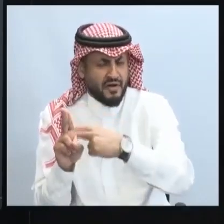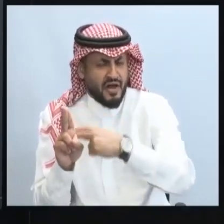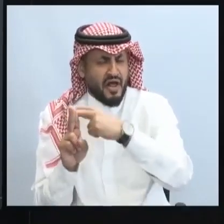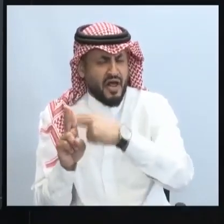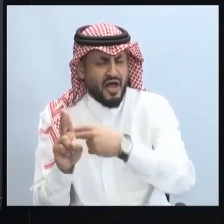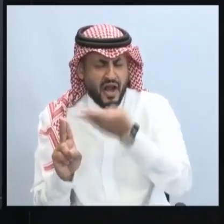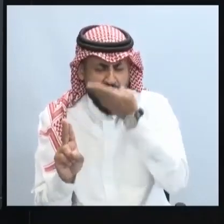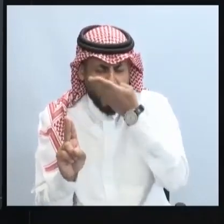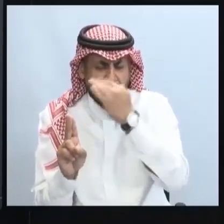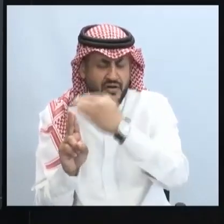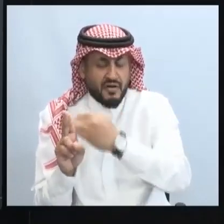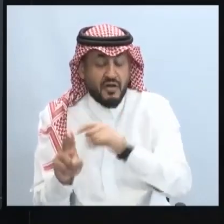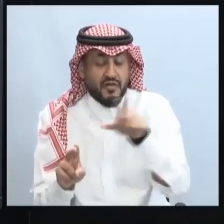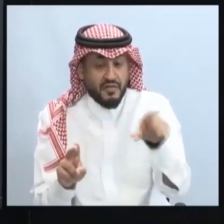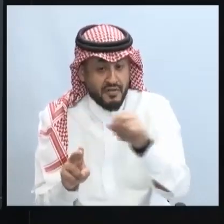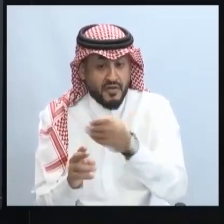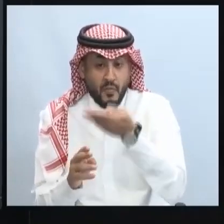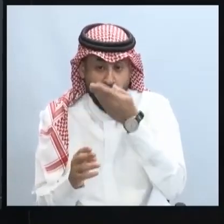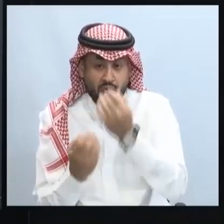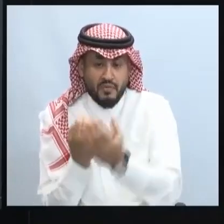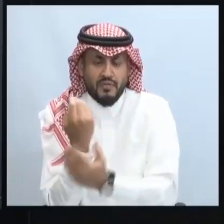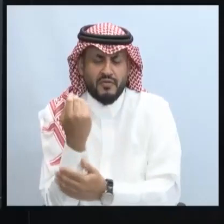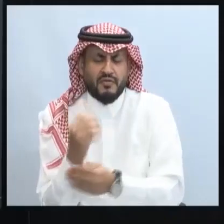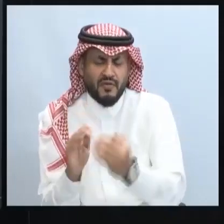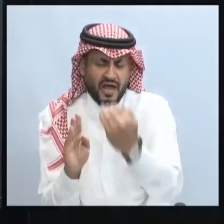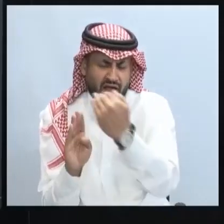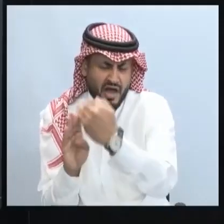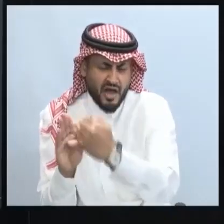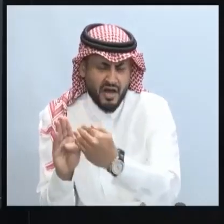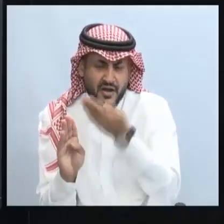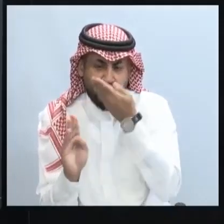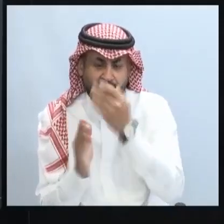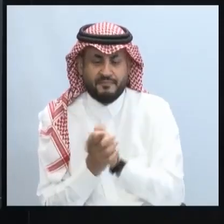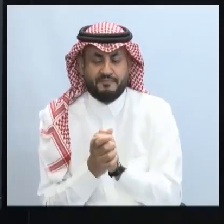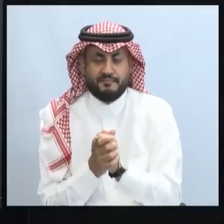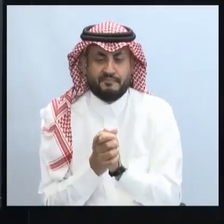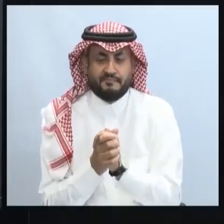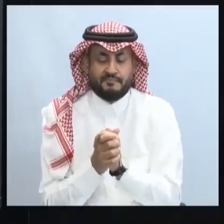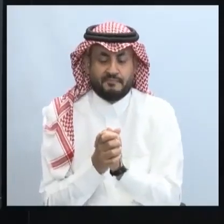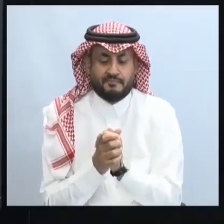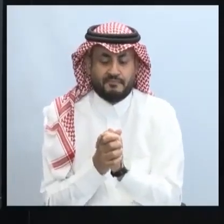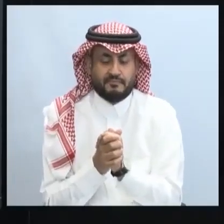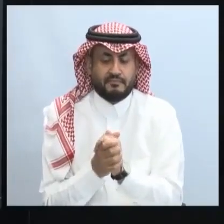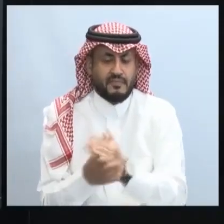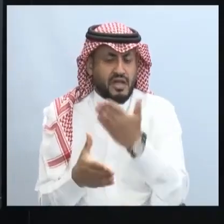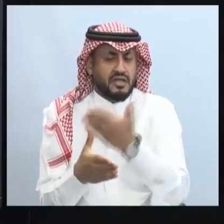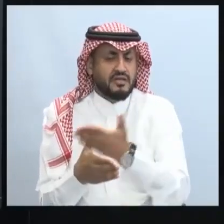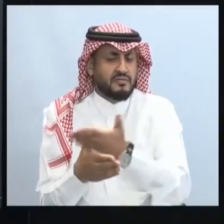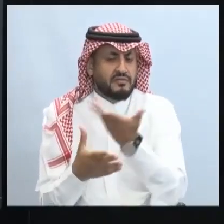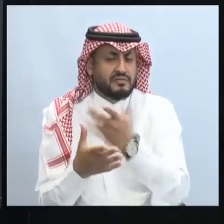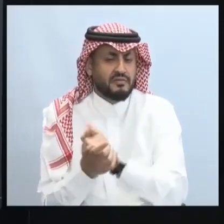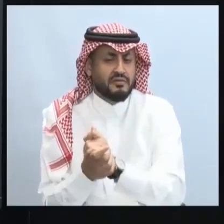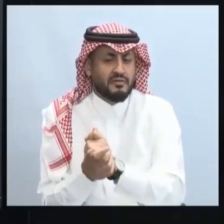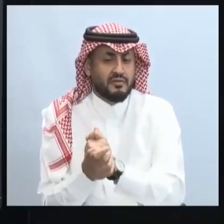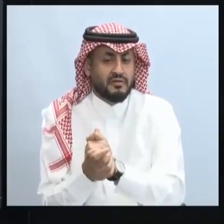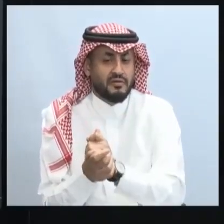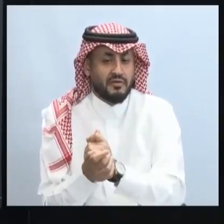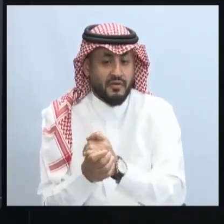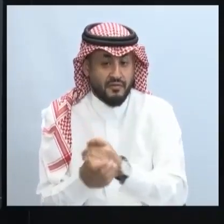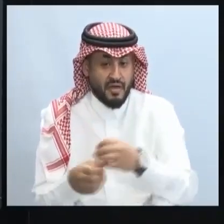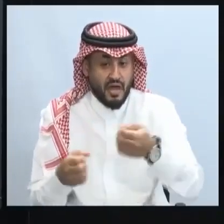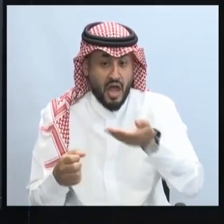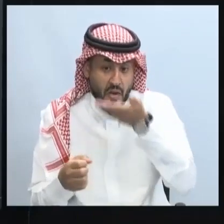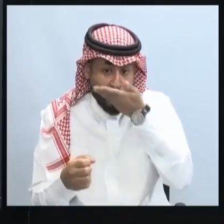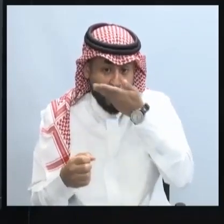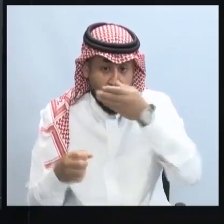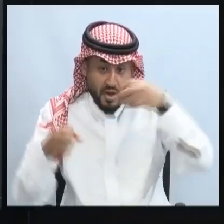استخدام الماء حتى في الوضوء حتى في الطهاره اذا لماذا لان هذا الماء نعمه من الله